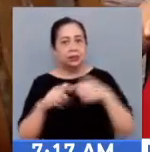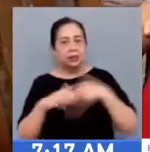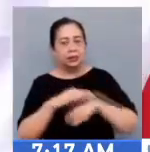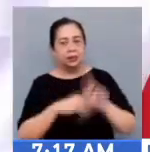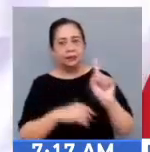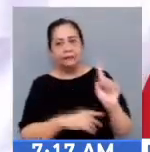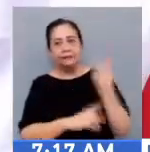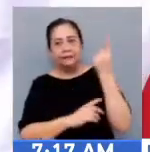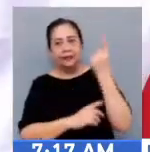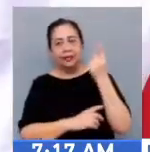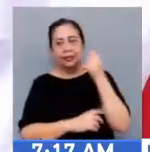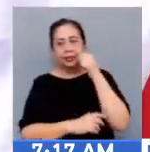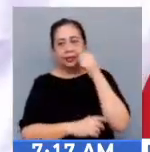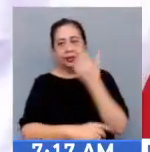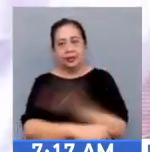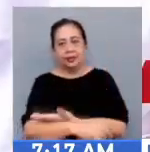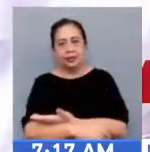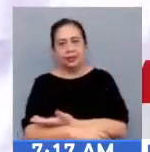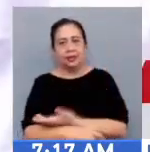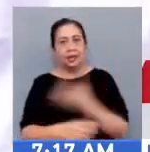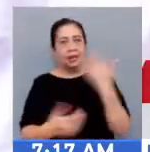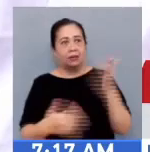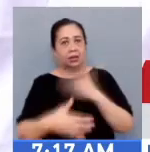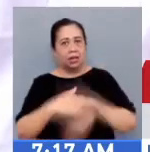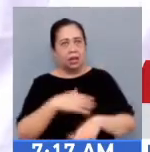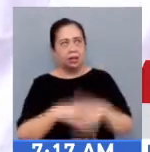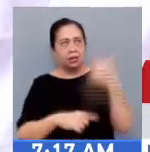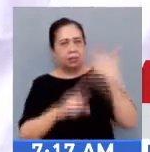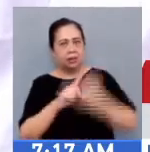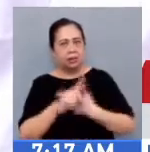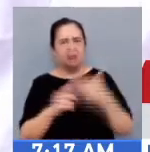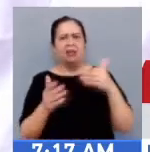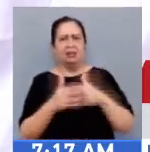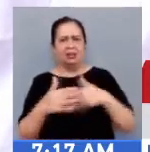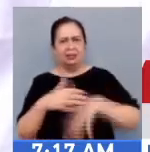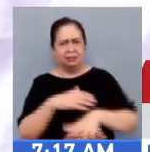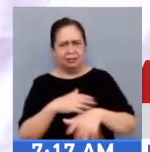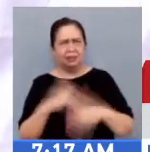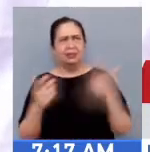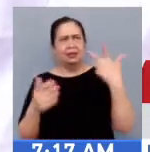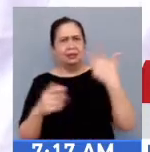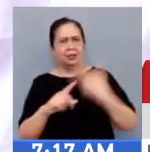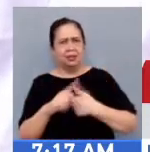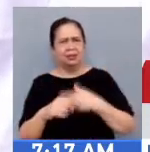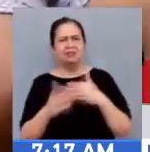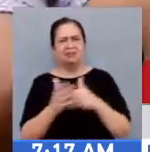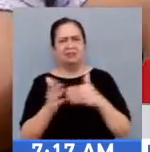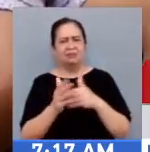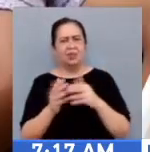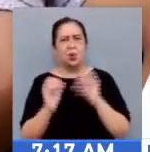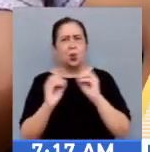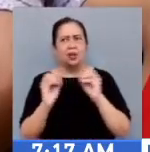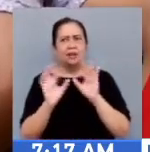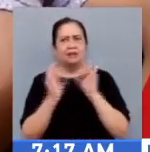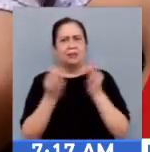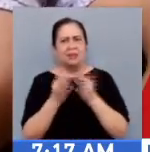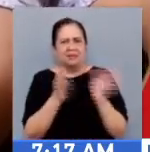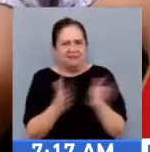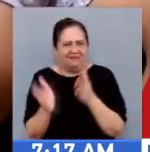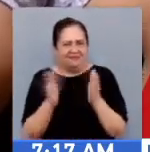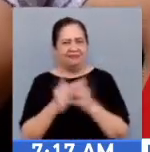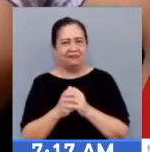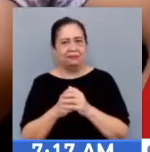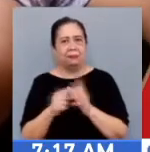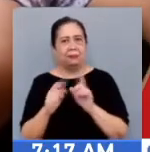panganay. Pagtapos kong mga anak, 3 buwan, buntis na naman. Wala akong family plan. Ang kaso ni